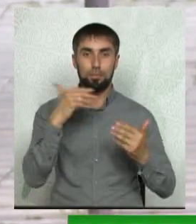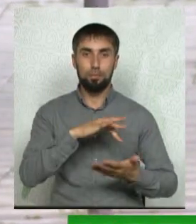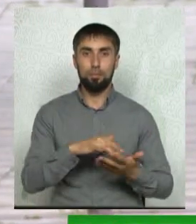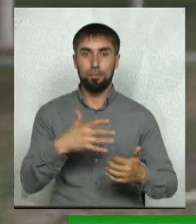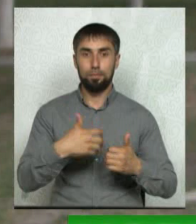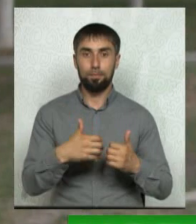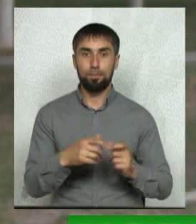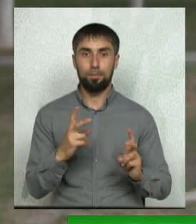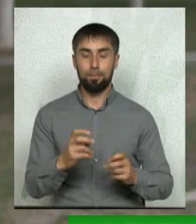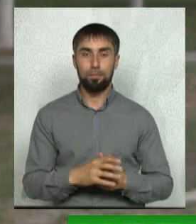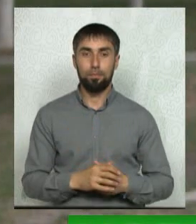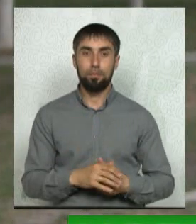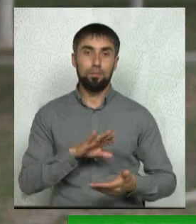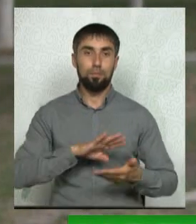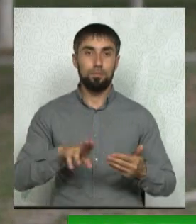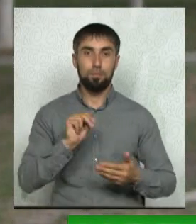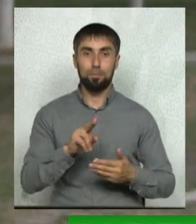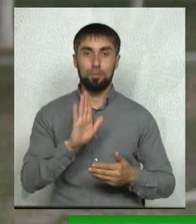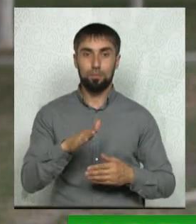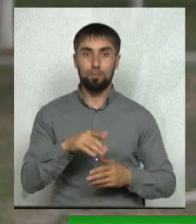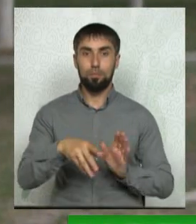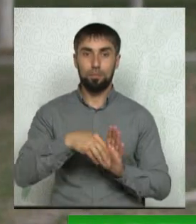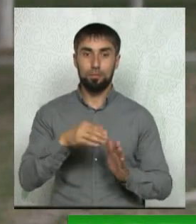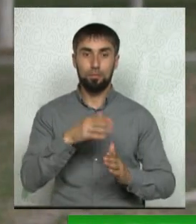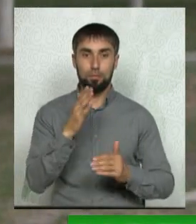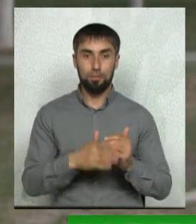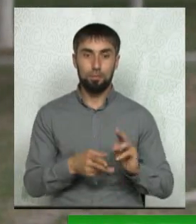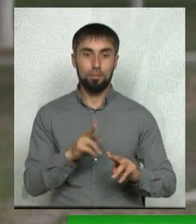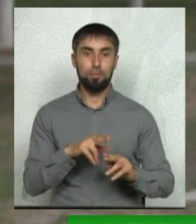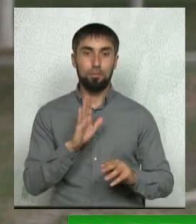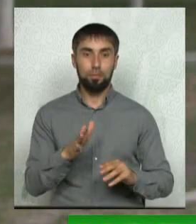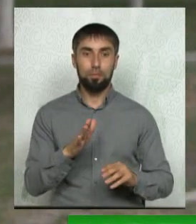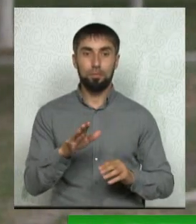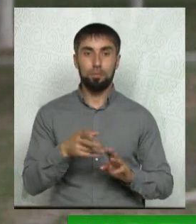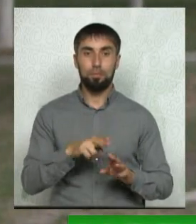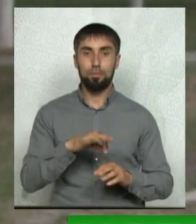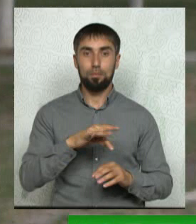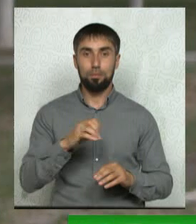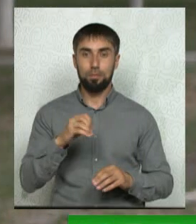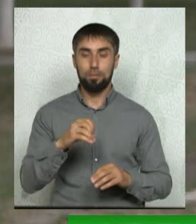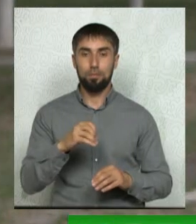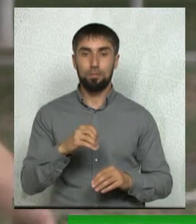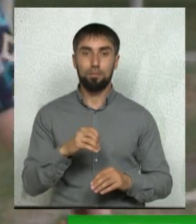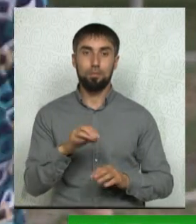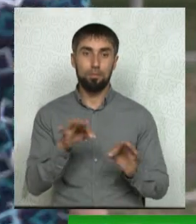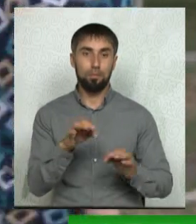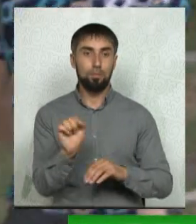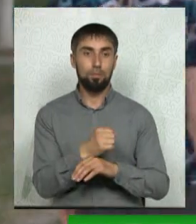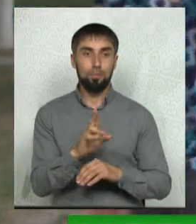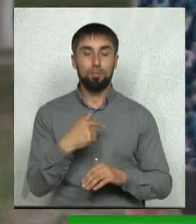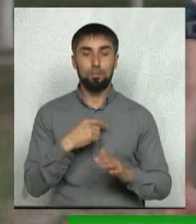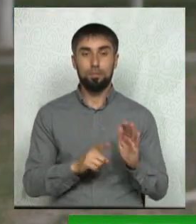городской среды. После вот как завершится у нас рейтинг голосования, после того как уже будут определены победители, мы уже начнем работу